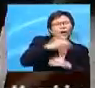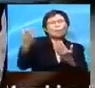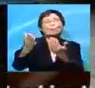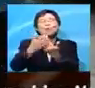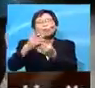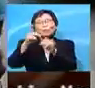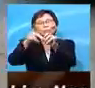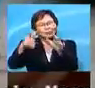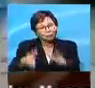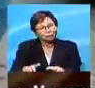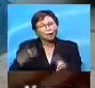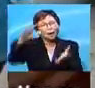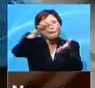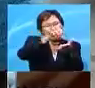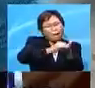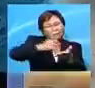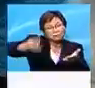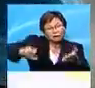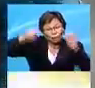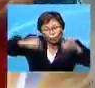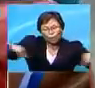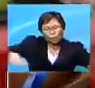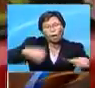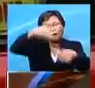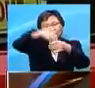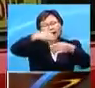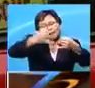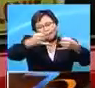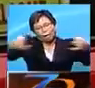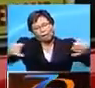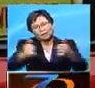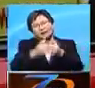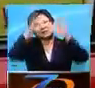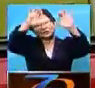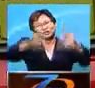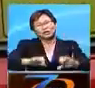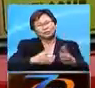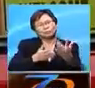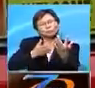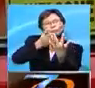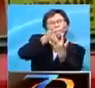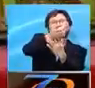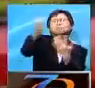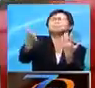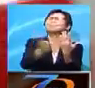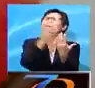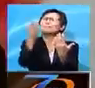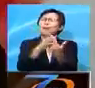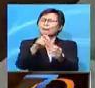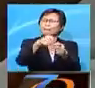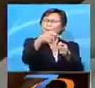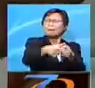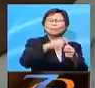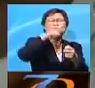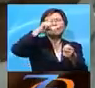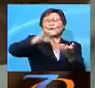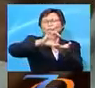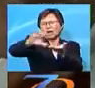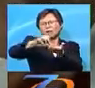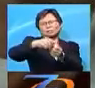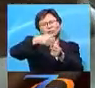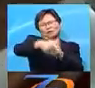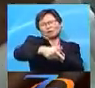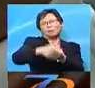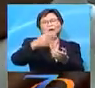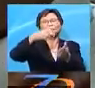penumpang tempahan teksi boleh dilakukan secara dalam talian dengan cara dan akses lebih mudah pembayaran tanpa tunai kadar